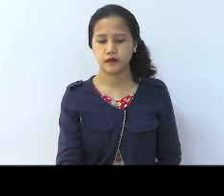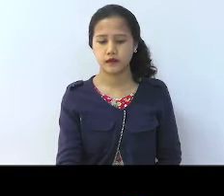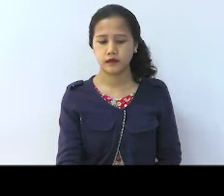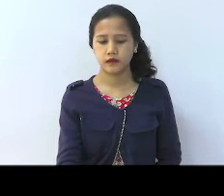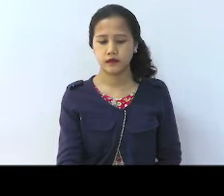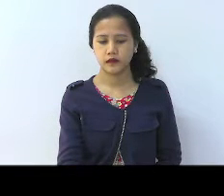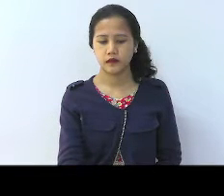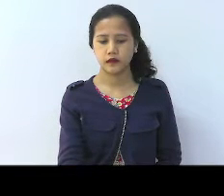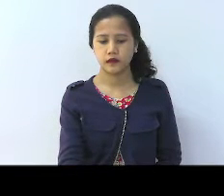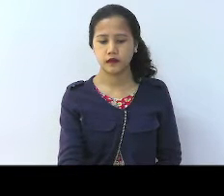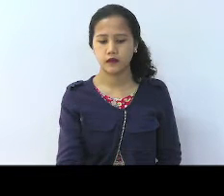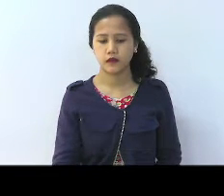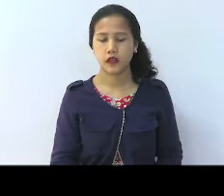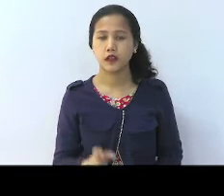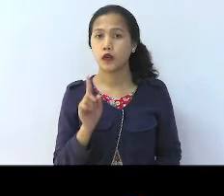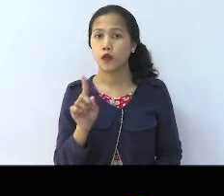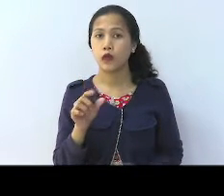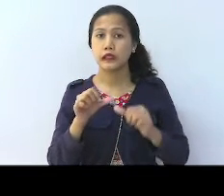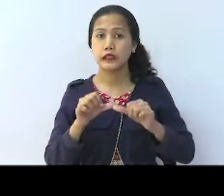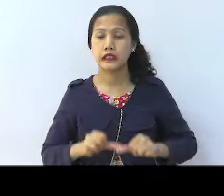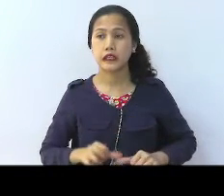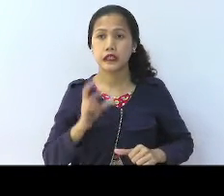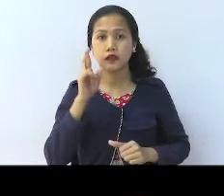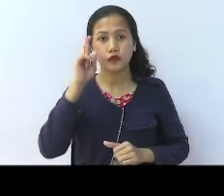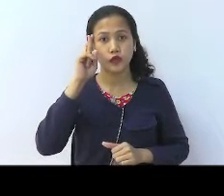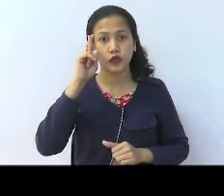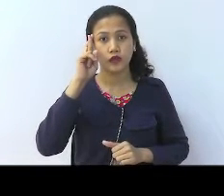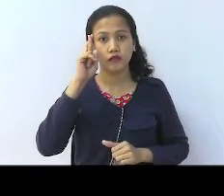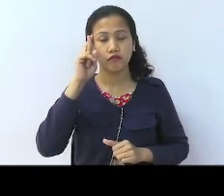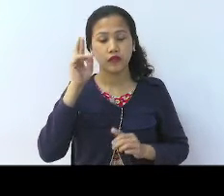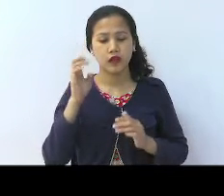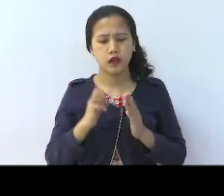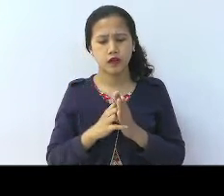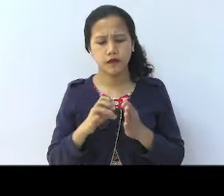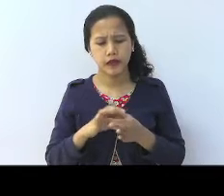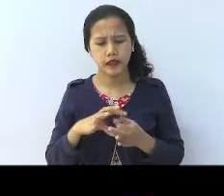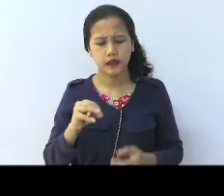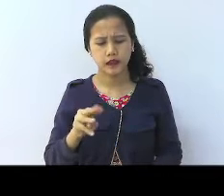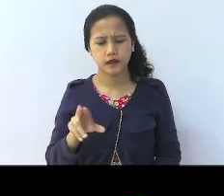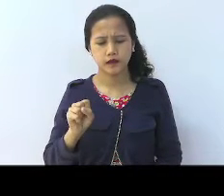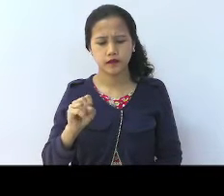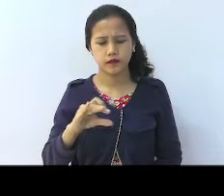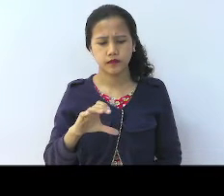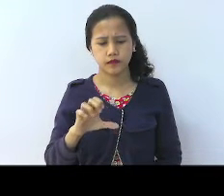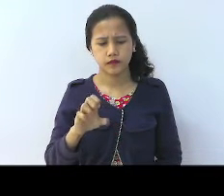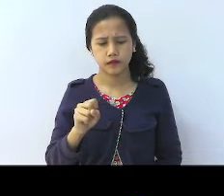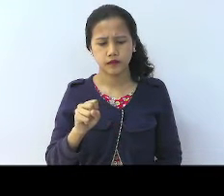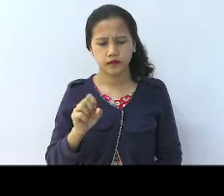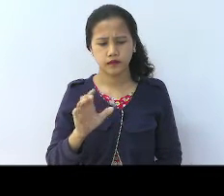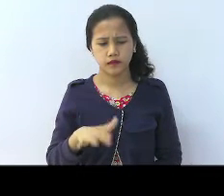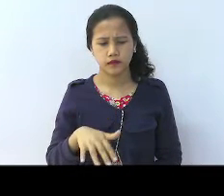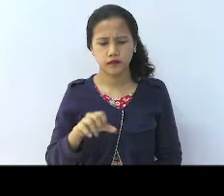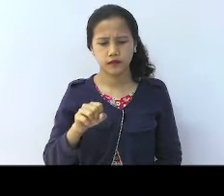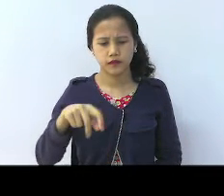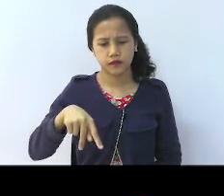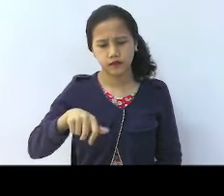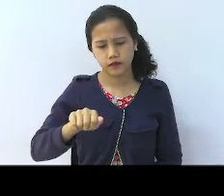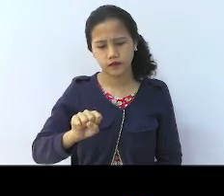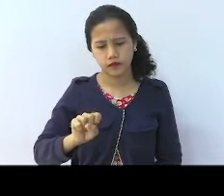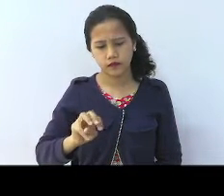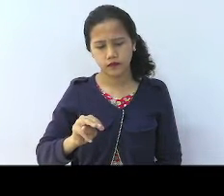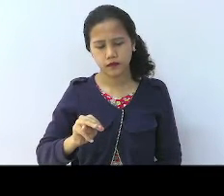sa inyo kanina. Temporalis, yung muscle dito, at pterygoid. Yan. Yan